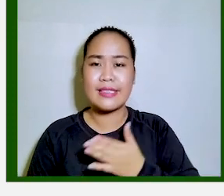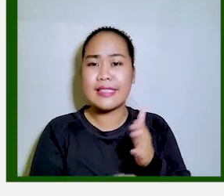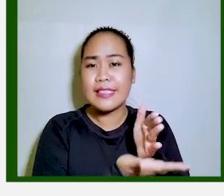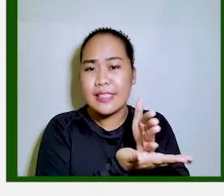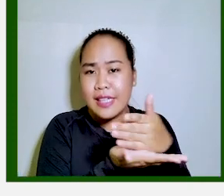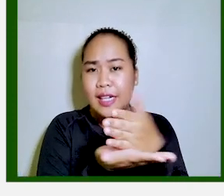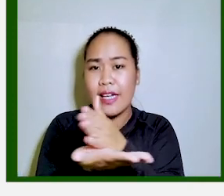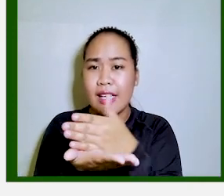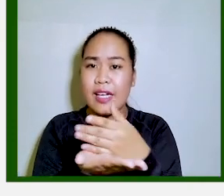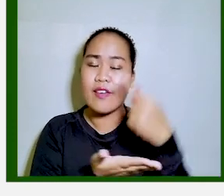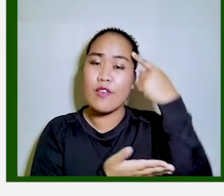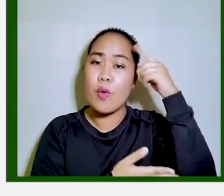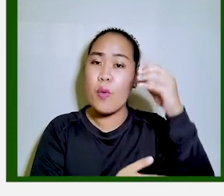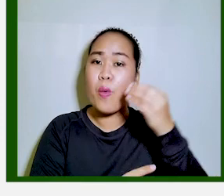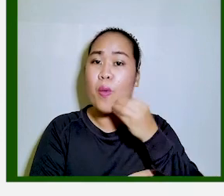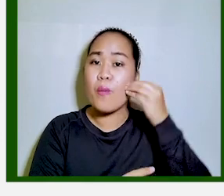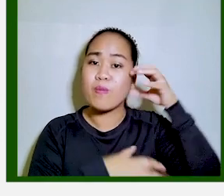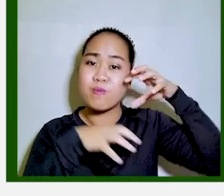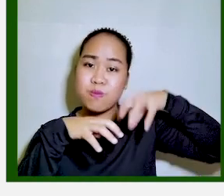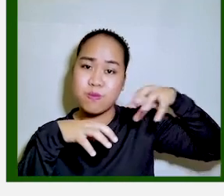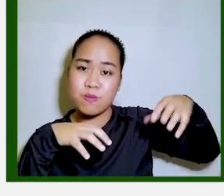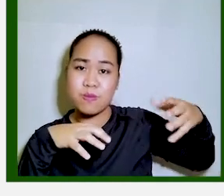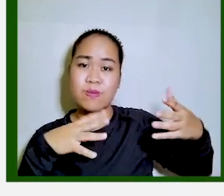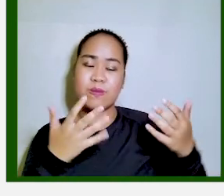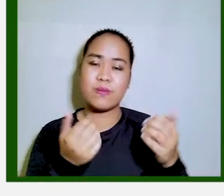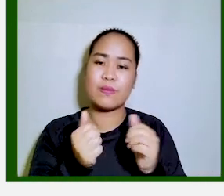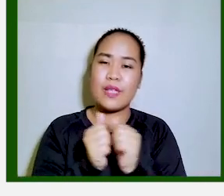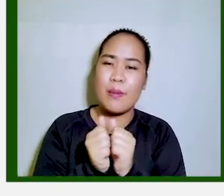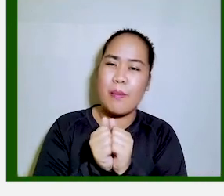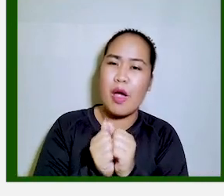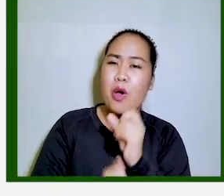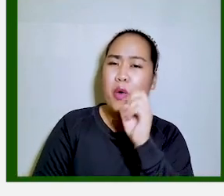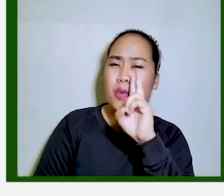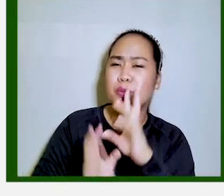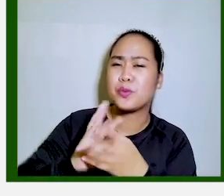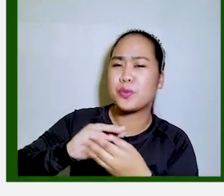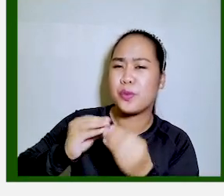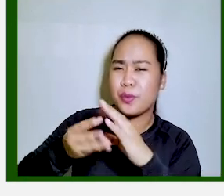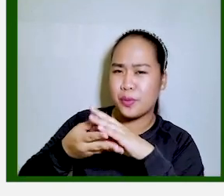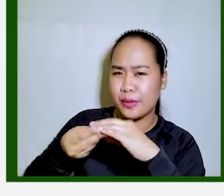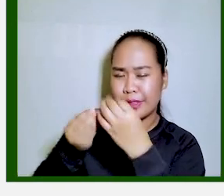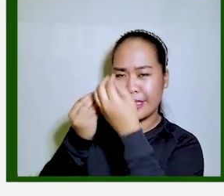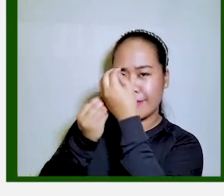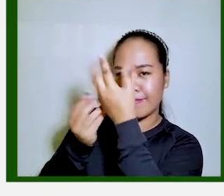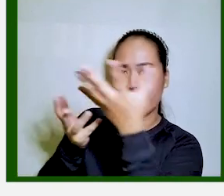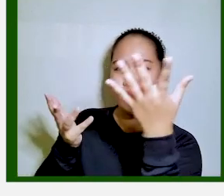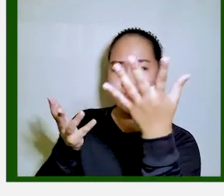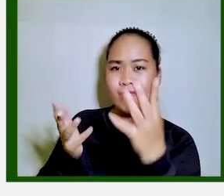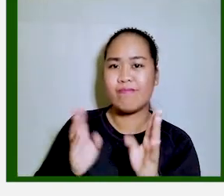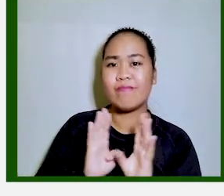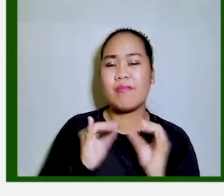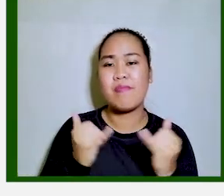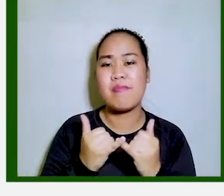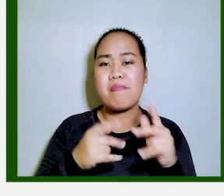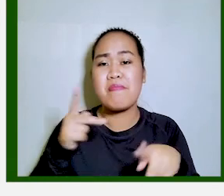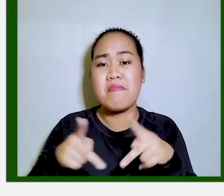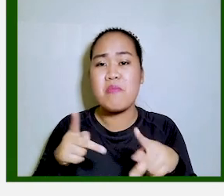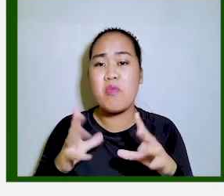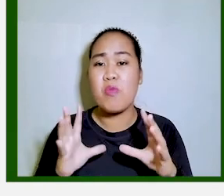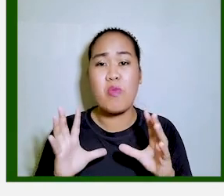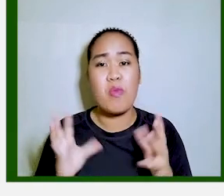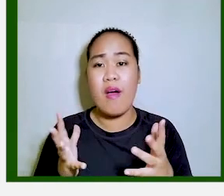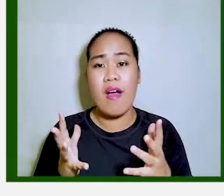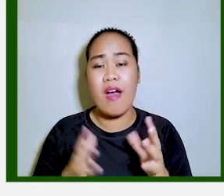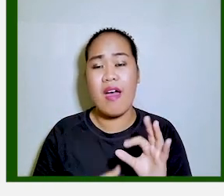mga kapitbahay, di ba? O di kaya, ikwento nyo naman doon sa mga kabarangay natin na walang Facebook. Diba? Kasi may